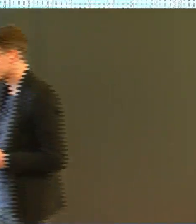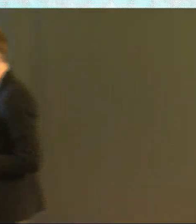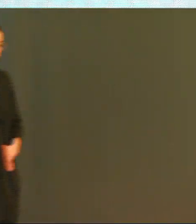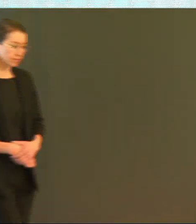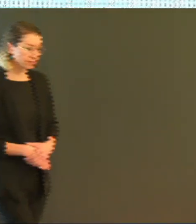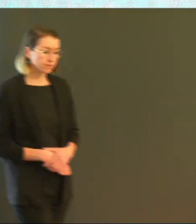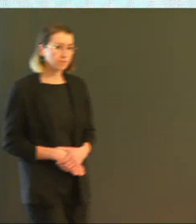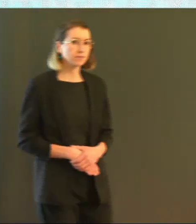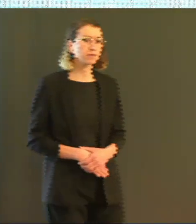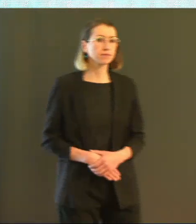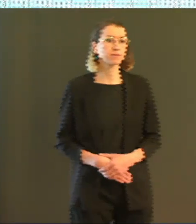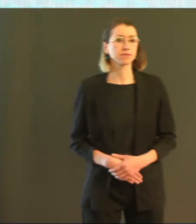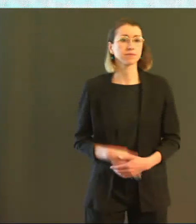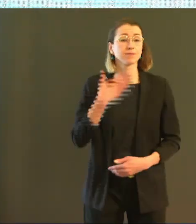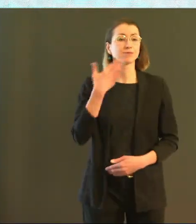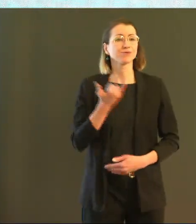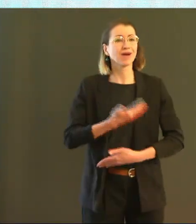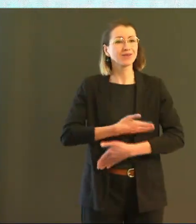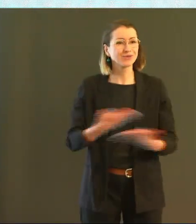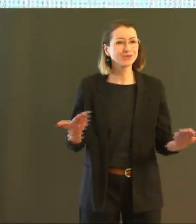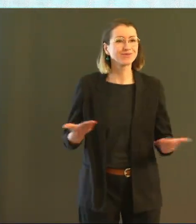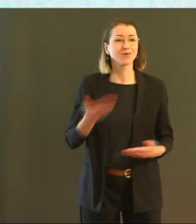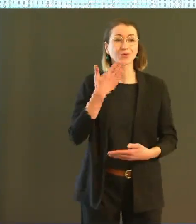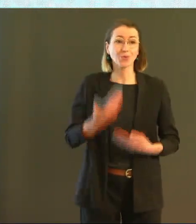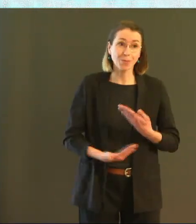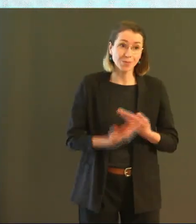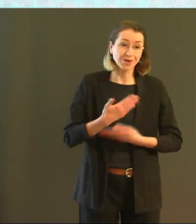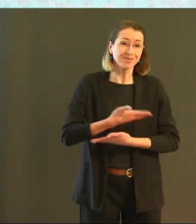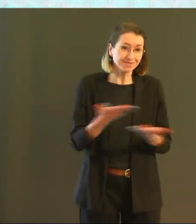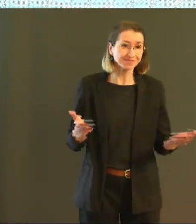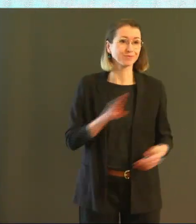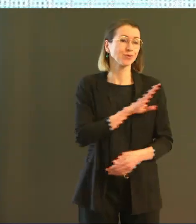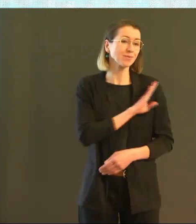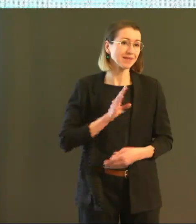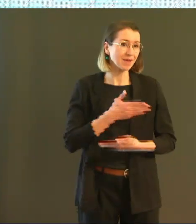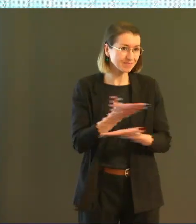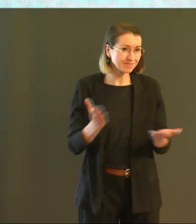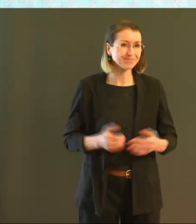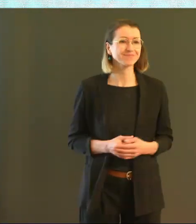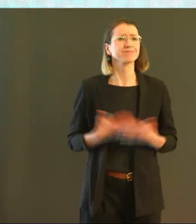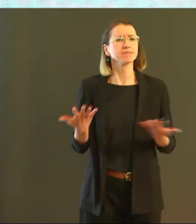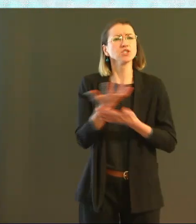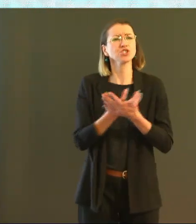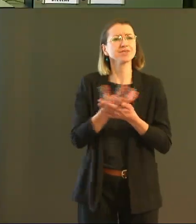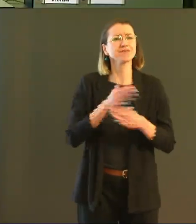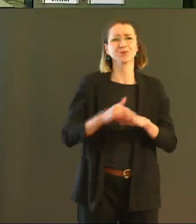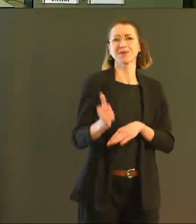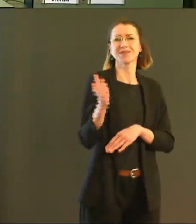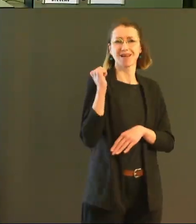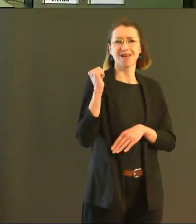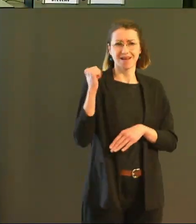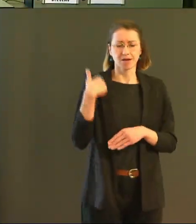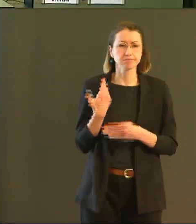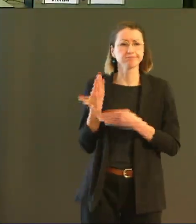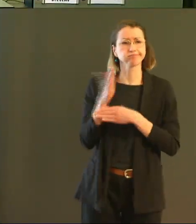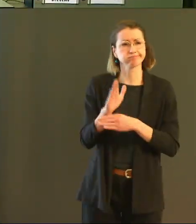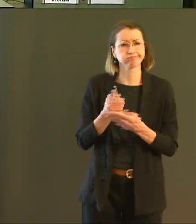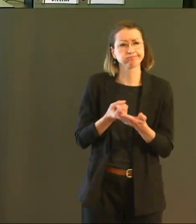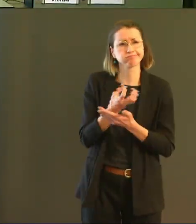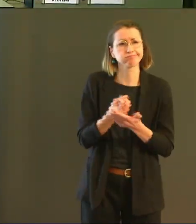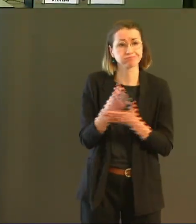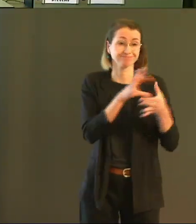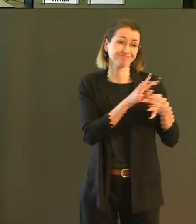bonjour à tous bonjour à tous nous allons vous présenter aujourd'hui les chiffres épidémiologique de la journée d'hier concernant le que 8,19